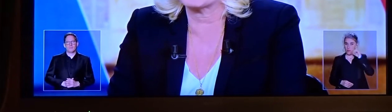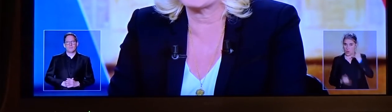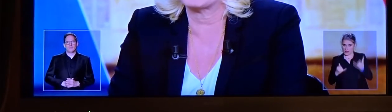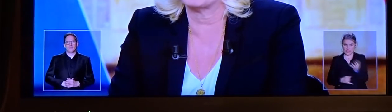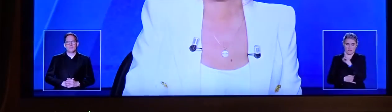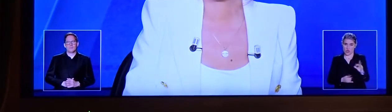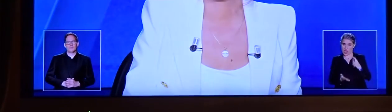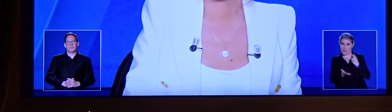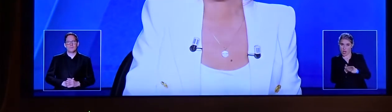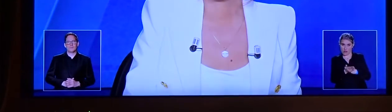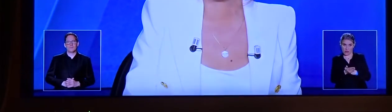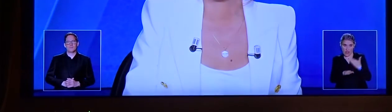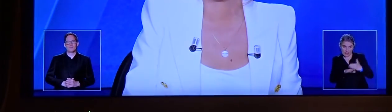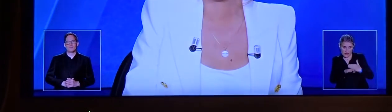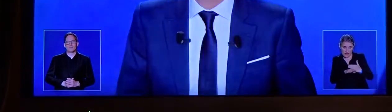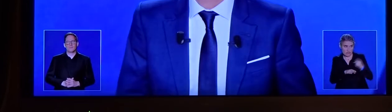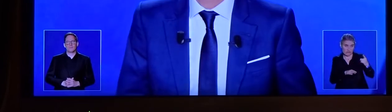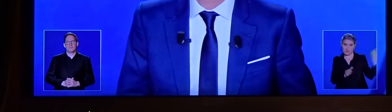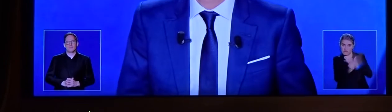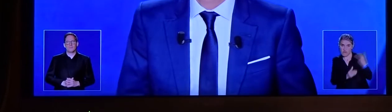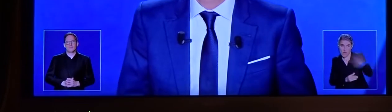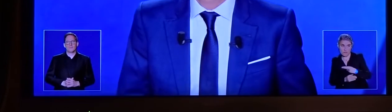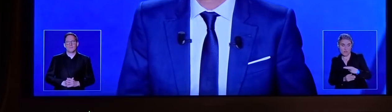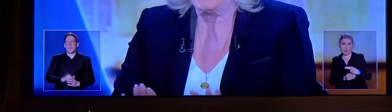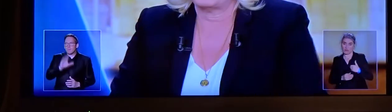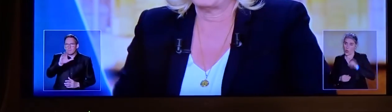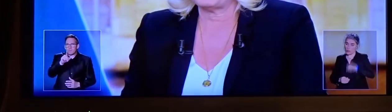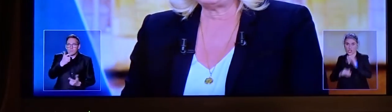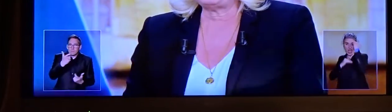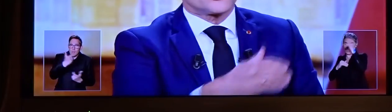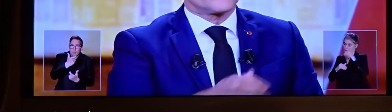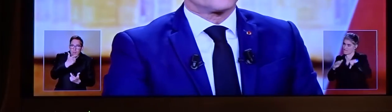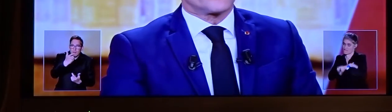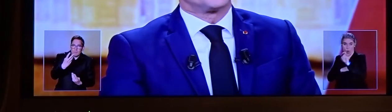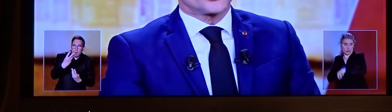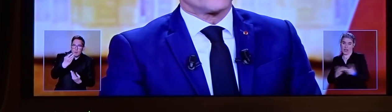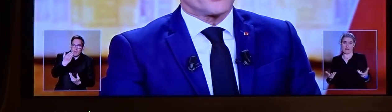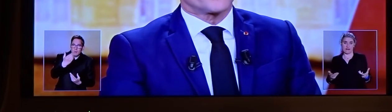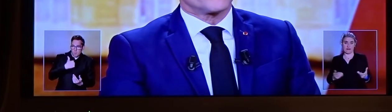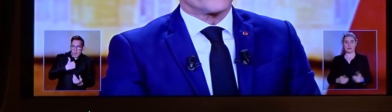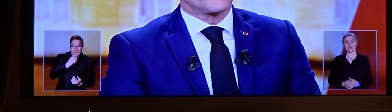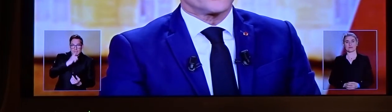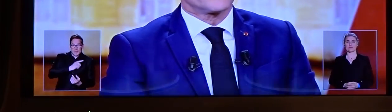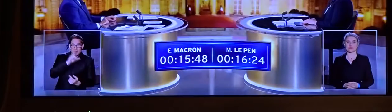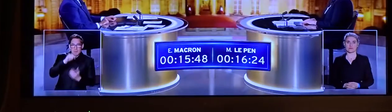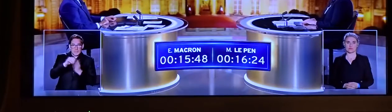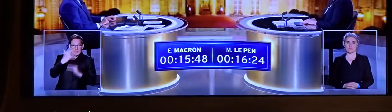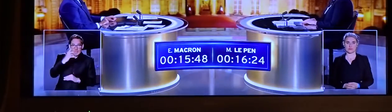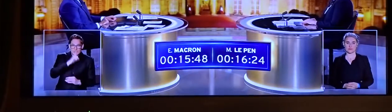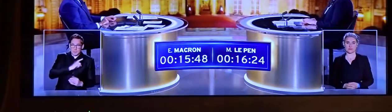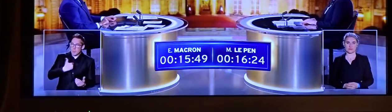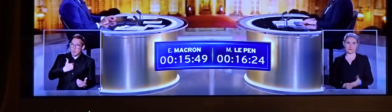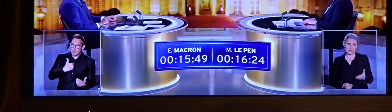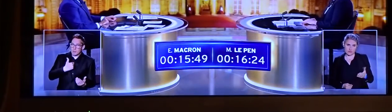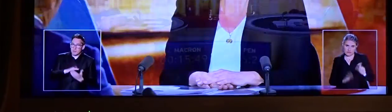une banque française et de me reprocher après de partir à l'étranger pour en chercher un. Vous rigolez ou quoi? En 2015, je vous ai empêché de trouver un prêt dans une banque française. Vous